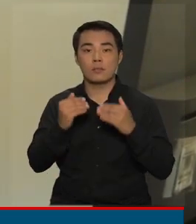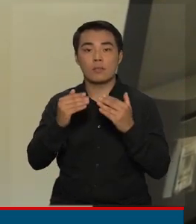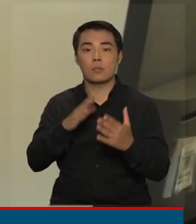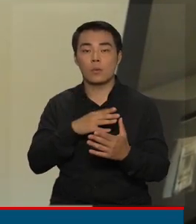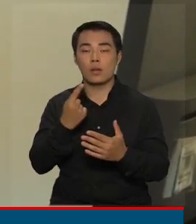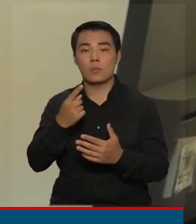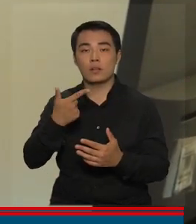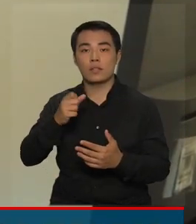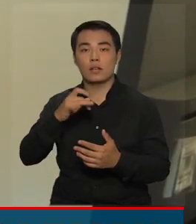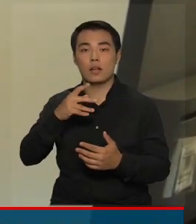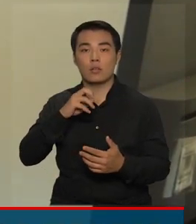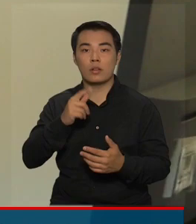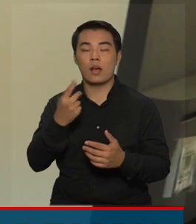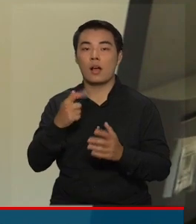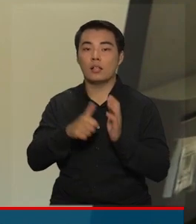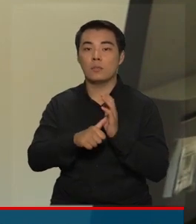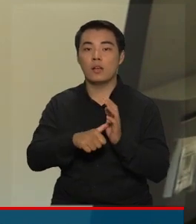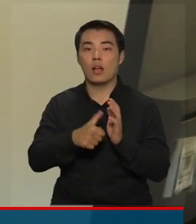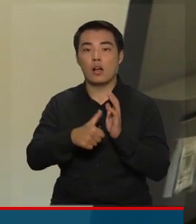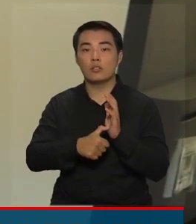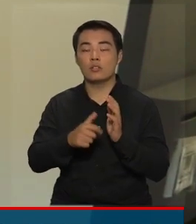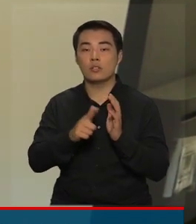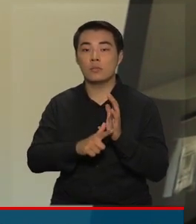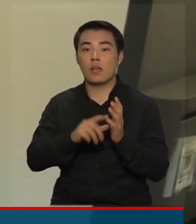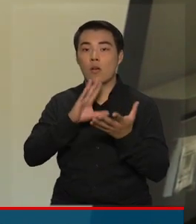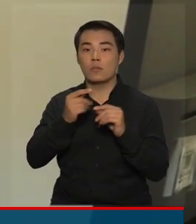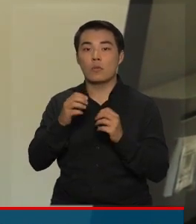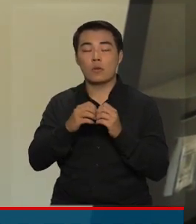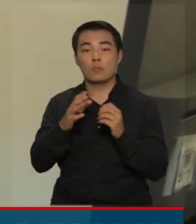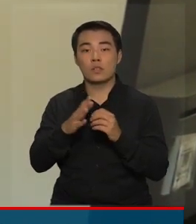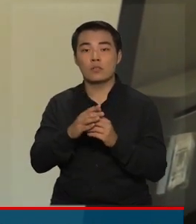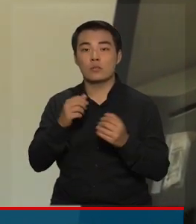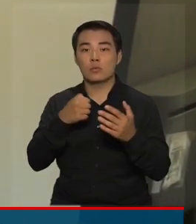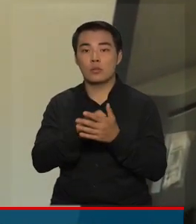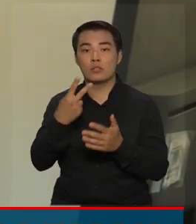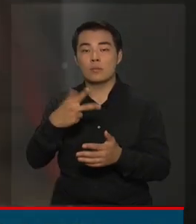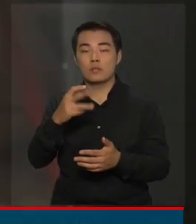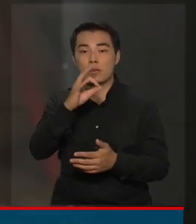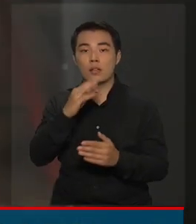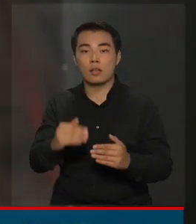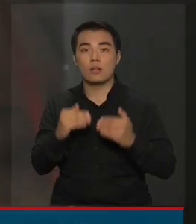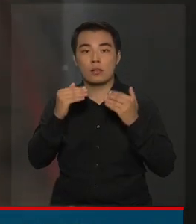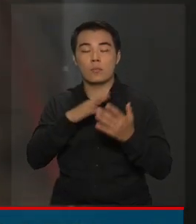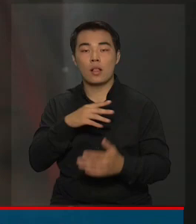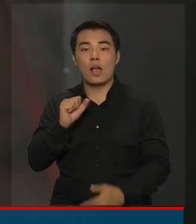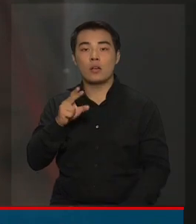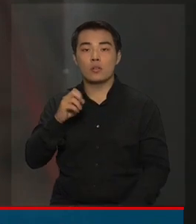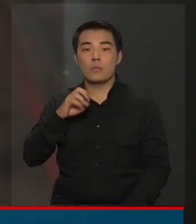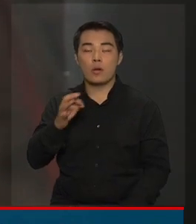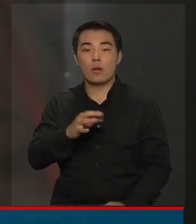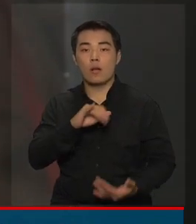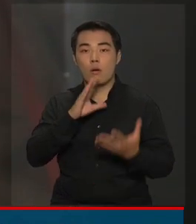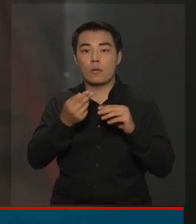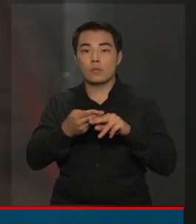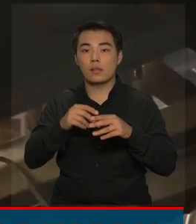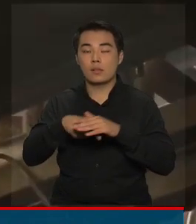гигакалорий 6637 теңге, яғни тариф 15-23%-ке дейін көтерілді. Ақтөбе облысы бойынша жылыту